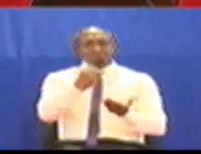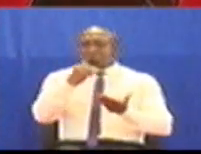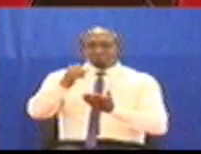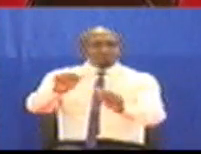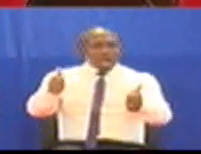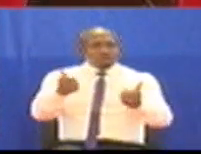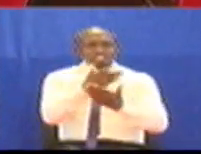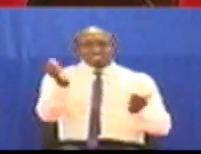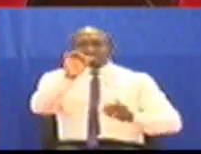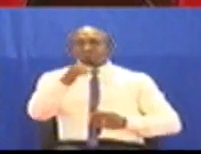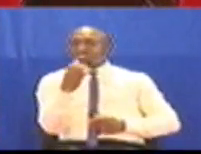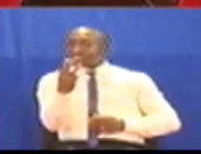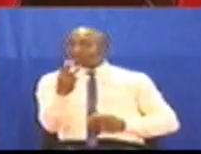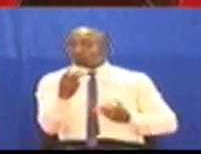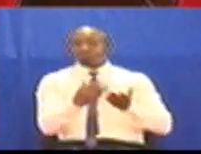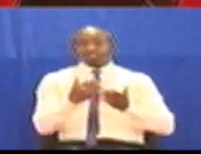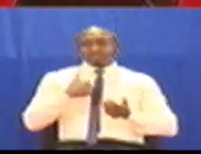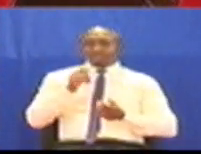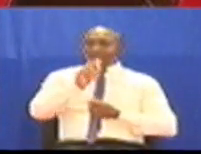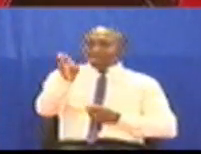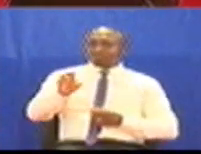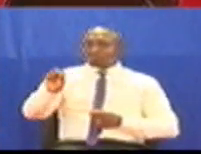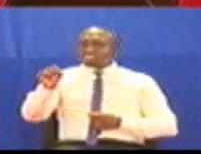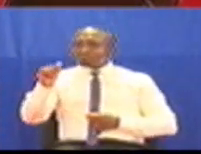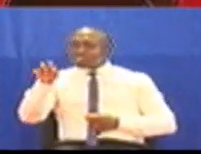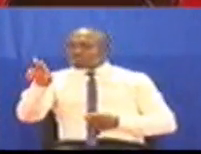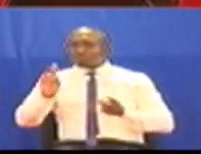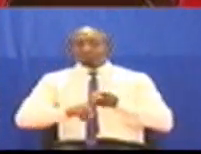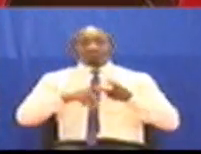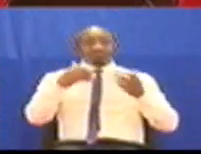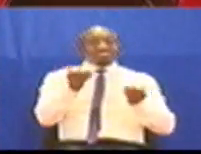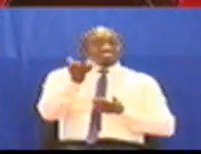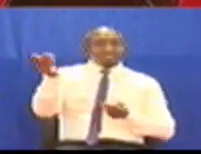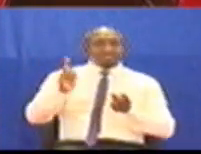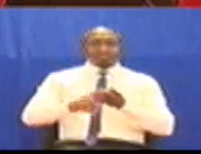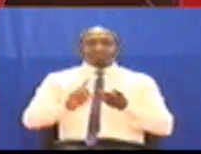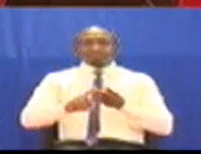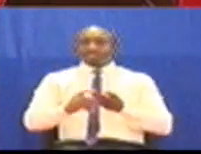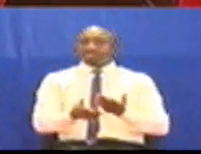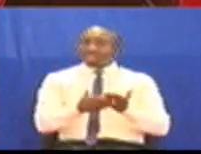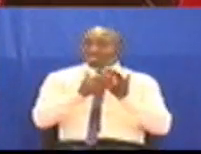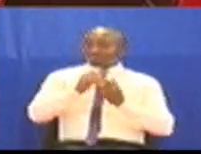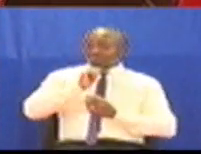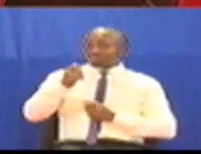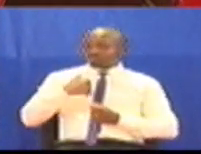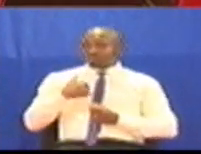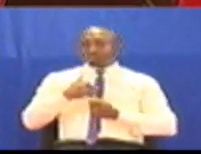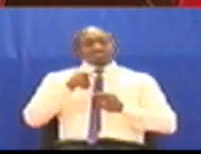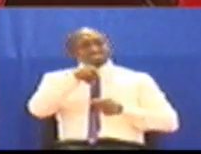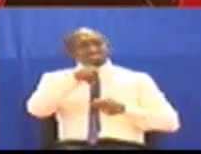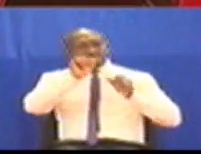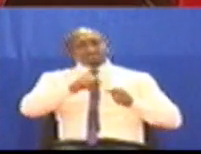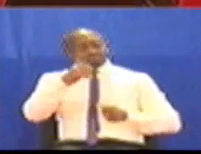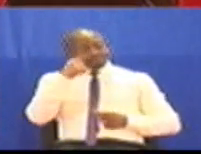zinapeleka 3% tu, imetajwa hapa halmashauri ya Simiu na halmashauri zingine. Sasa huku mheshimiwa naibu spika ni kulidharau bunge la Jamhuri ya